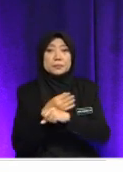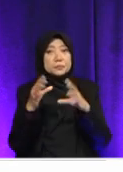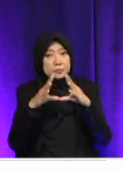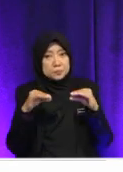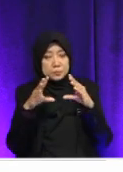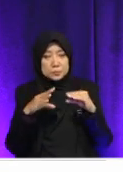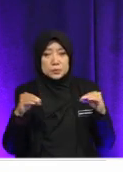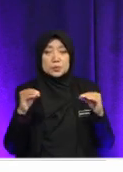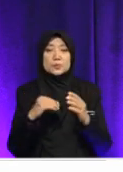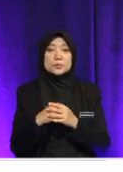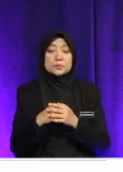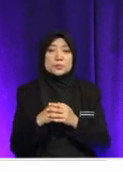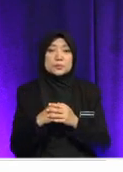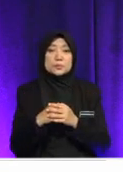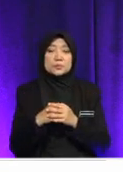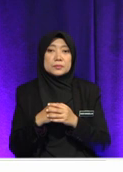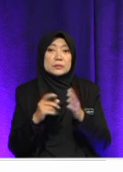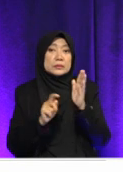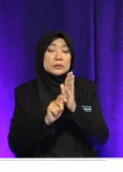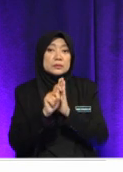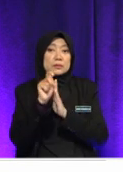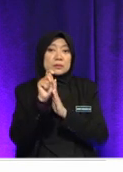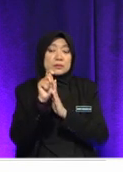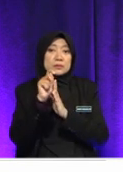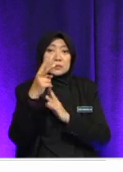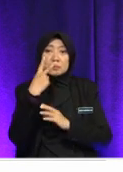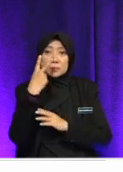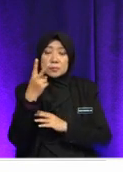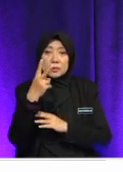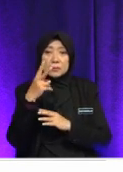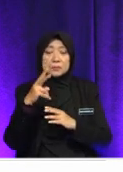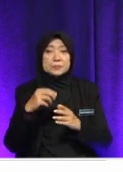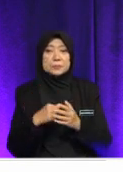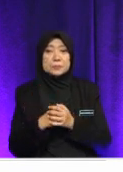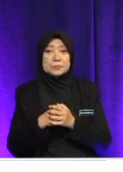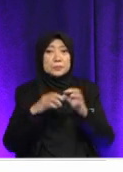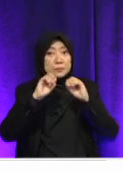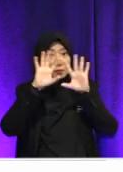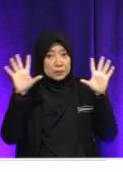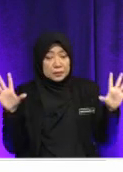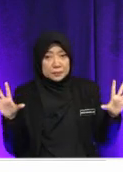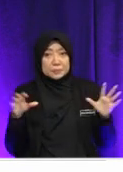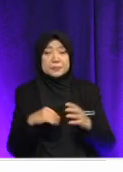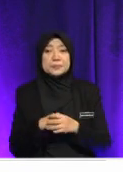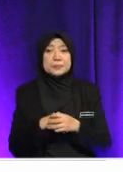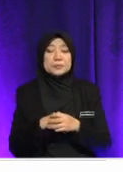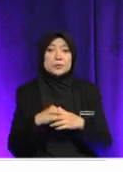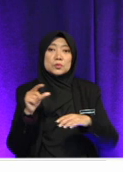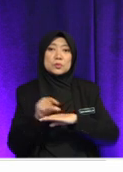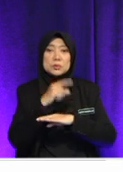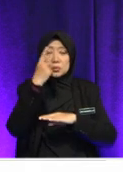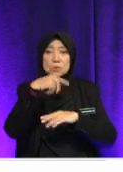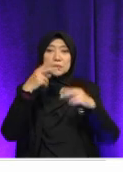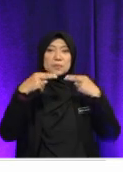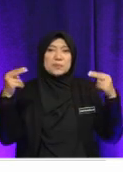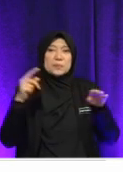tumpat indek pembiasan yang lebih tinggi kelihatan berkilat kebanyakan kaca kita guna perhiasan